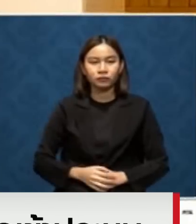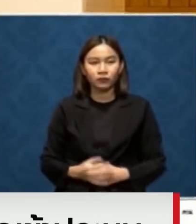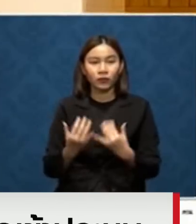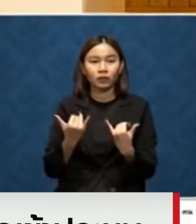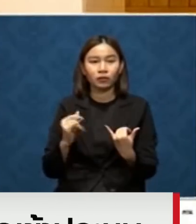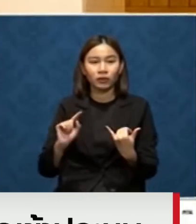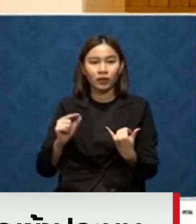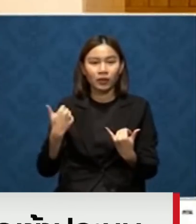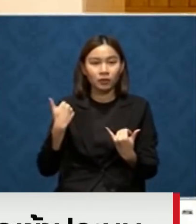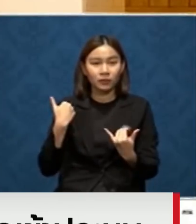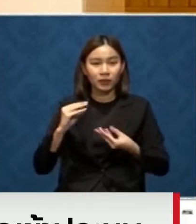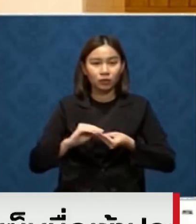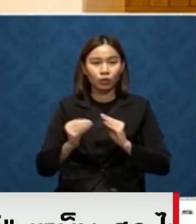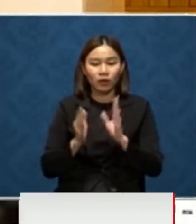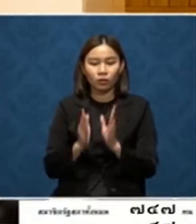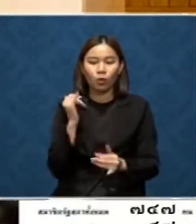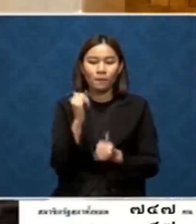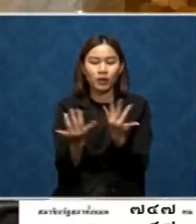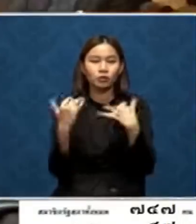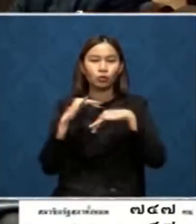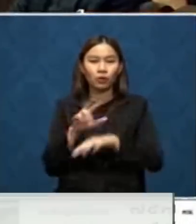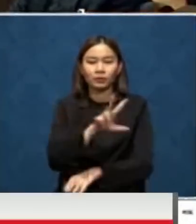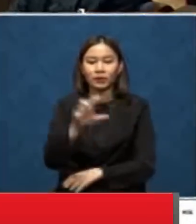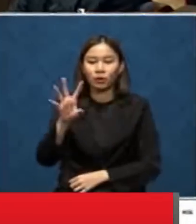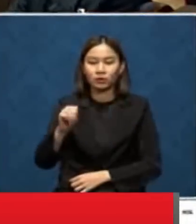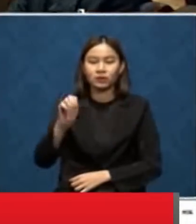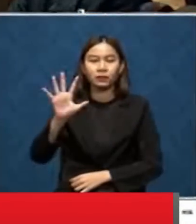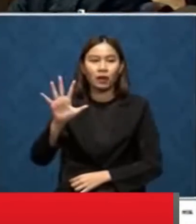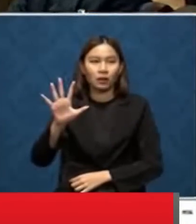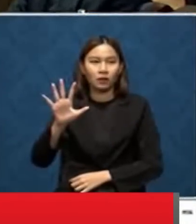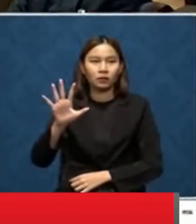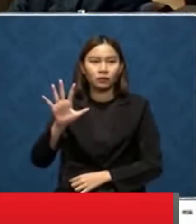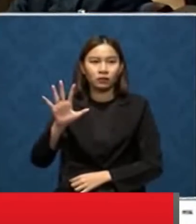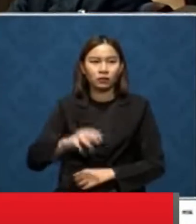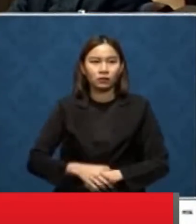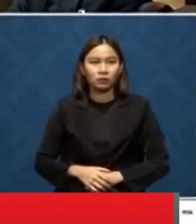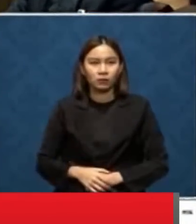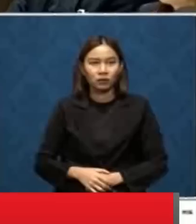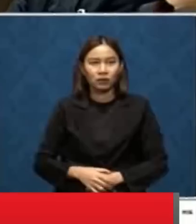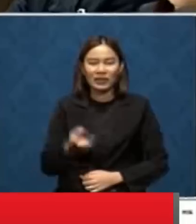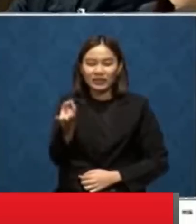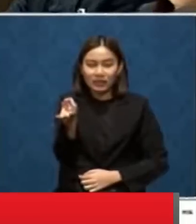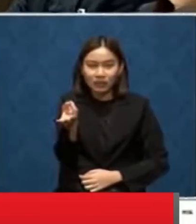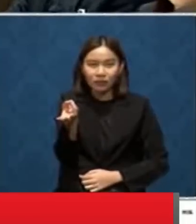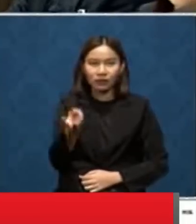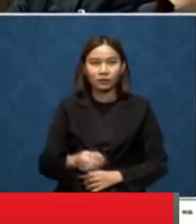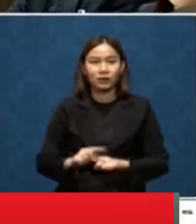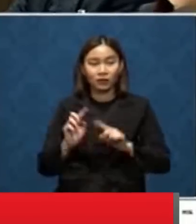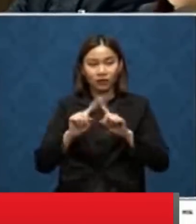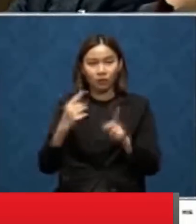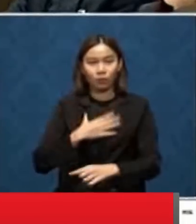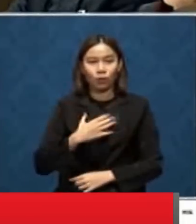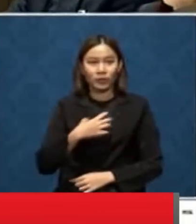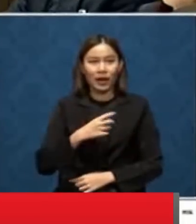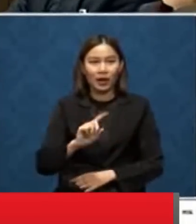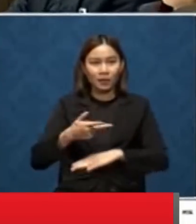ตอนนี้นะครับก็มียอดผู้เข้ามาประชุม345ท่านครับท่านประธานก็อีกนิดนึงครับแต่ผมอย่างนี้ครับผมอยากให้